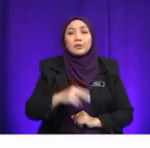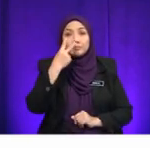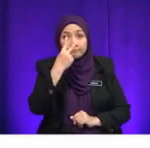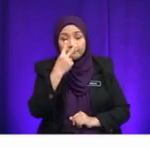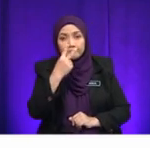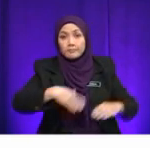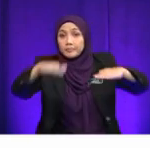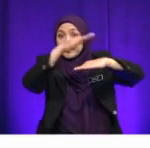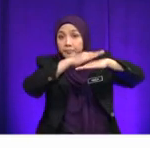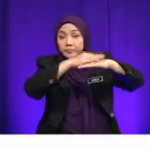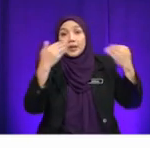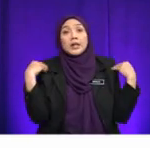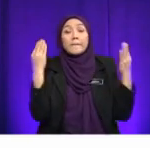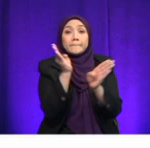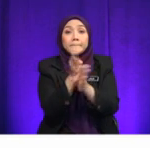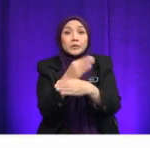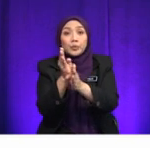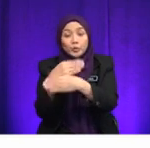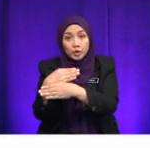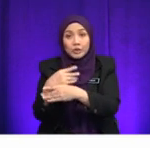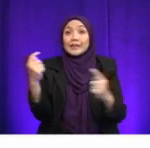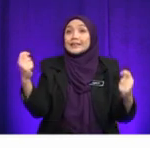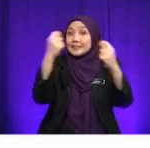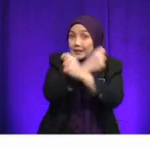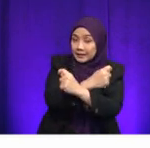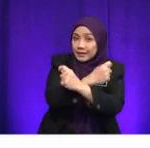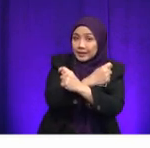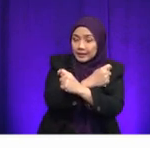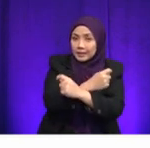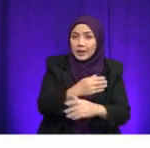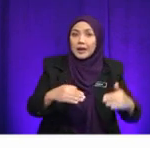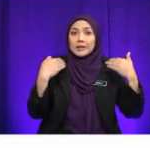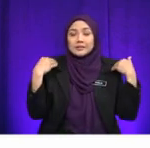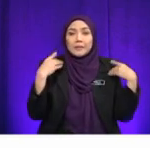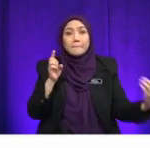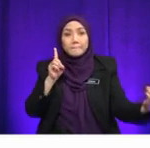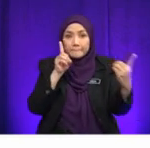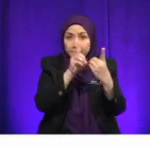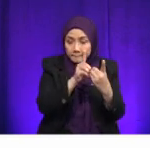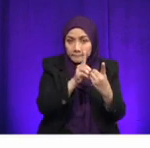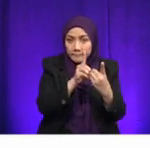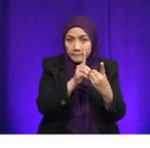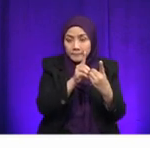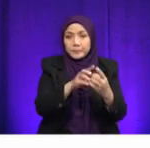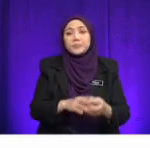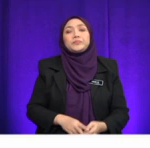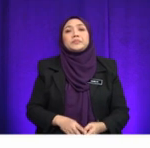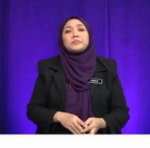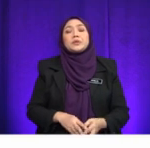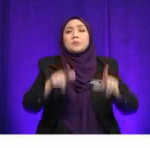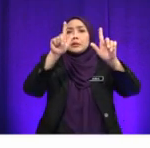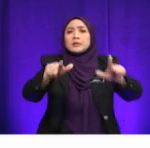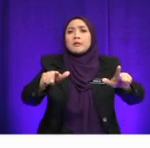Ada bentuk-bentuk penentangan kita ada persidangan bentuk tentang kedua adalah dengan menetap jawatan